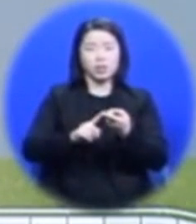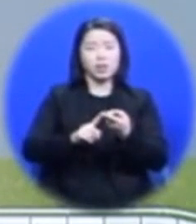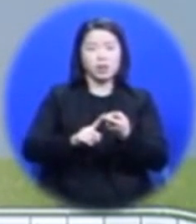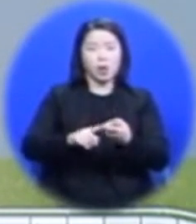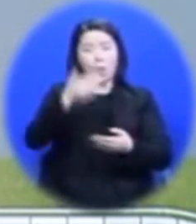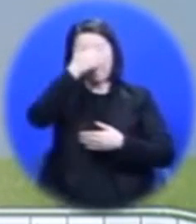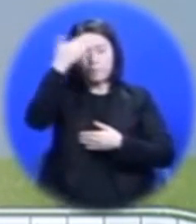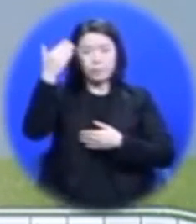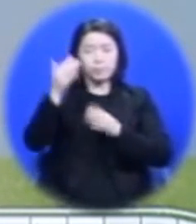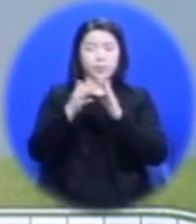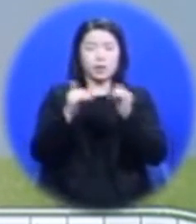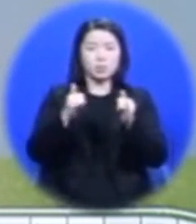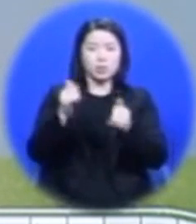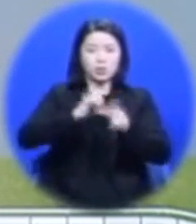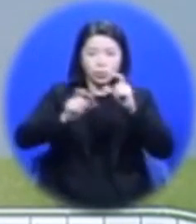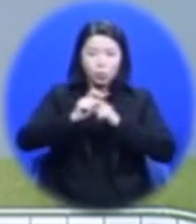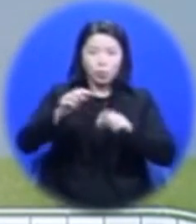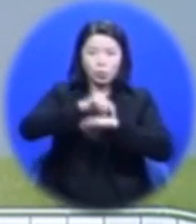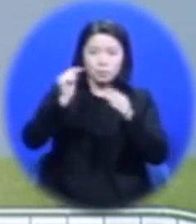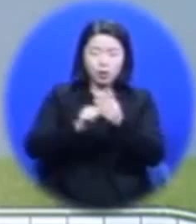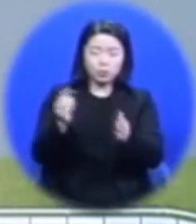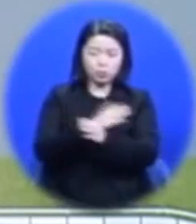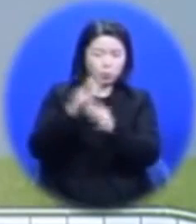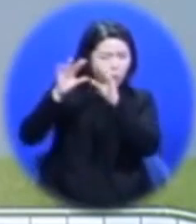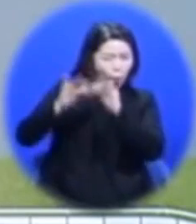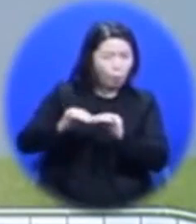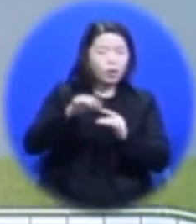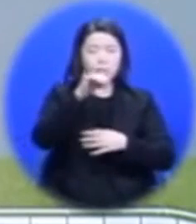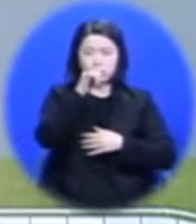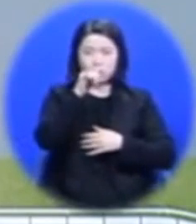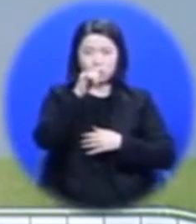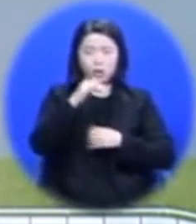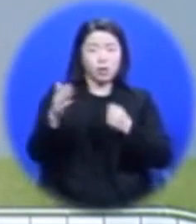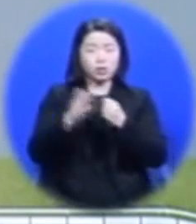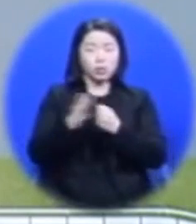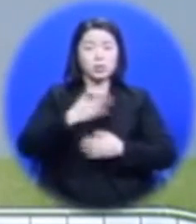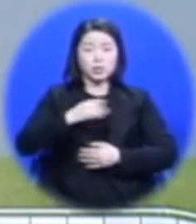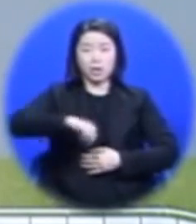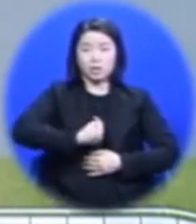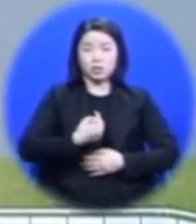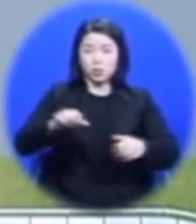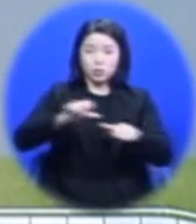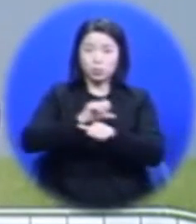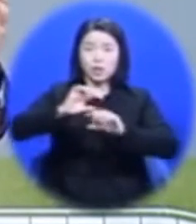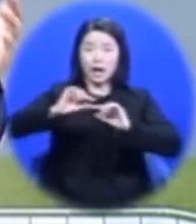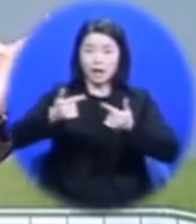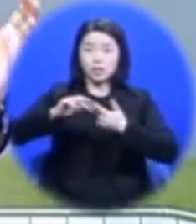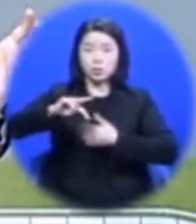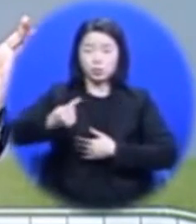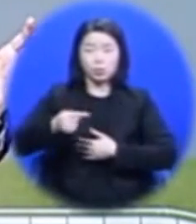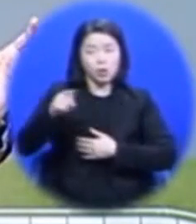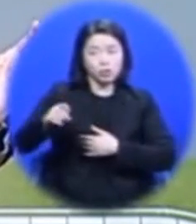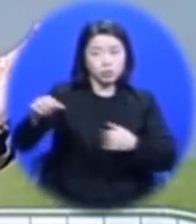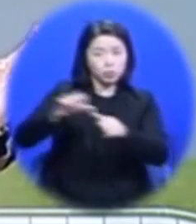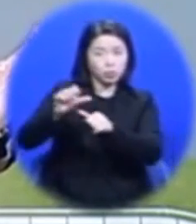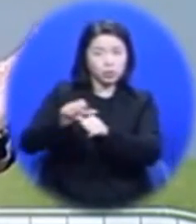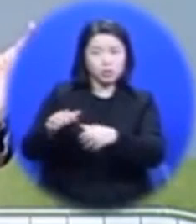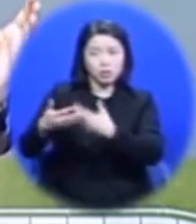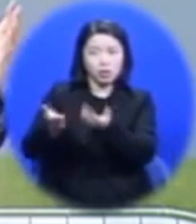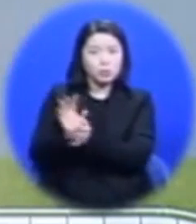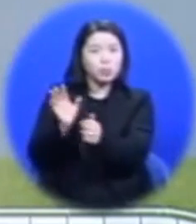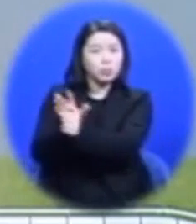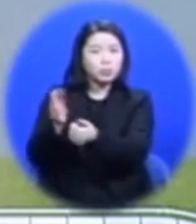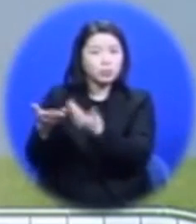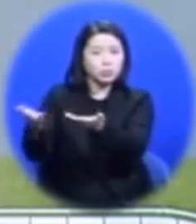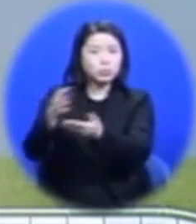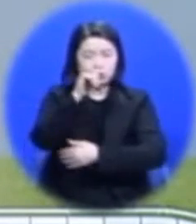막 마음에서부터 더 공감이 돼요. 그래서 자기는 동성애자가 아니라도 동성애자 편에 서는 겁니다.